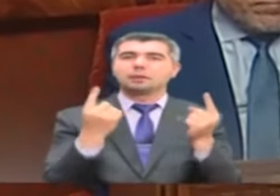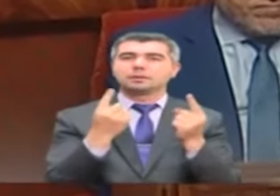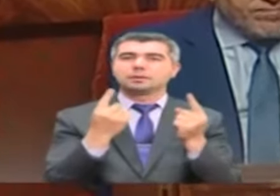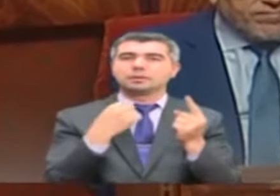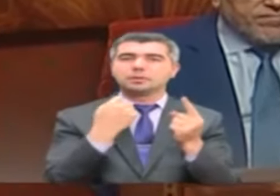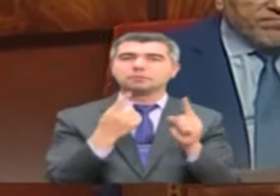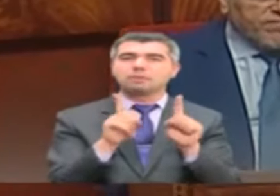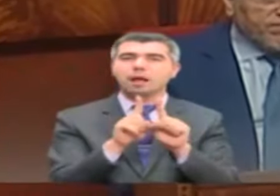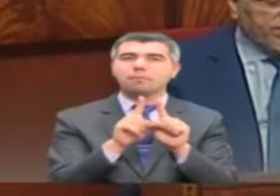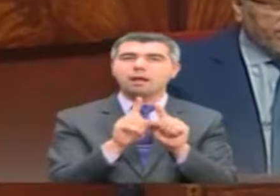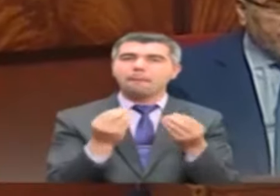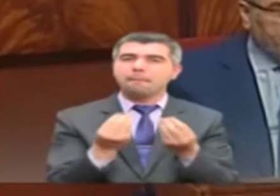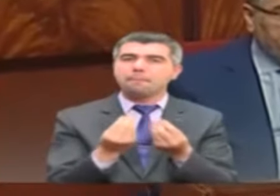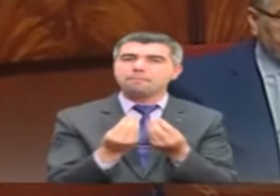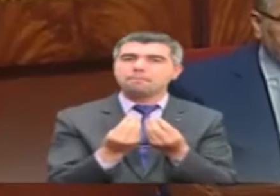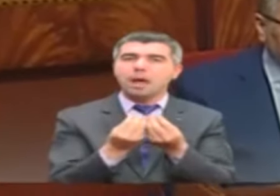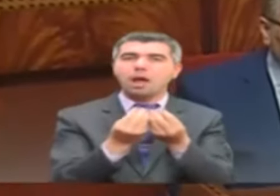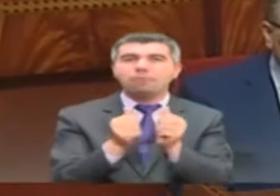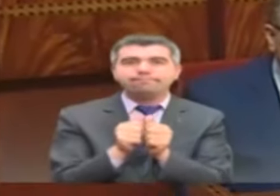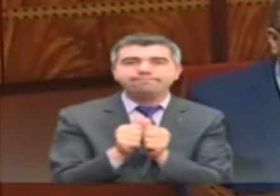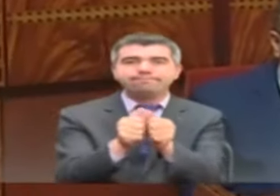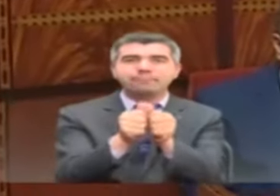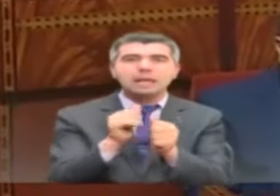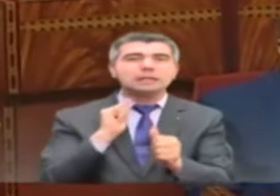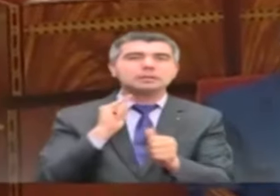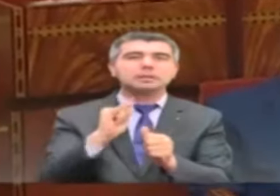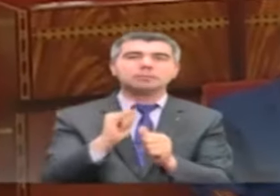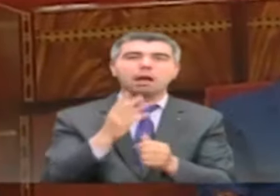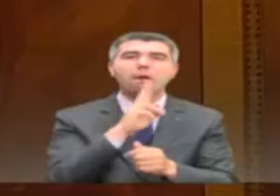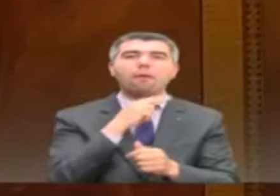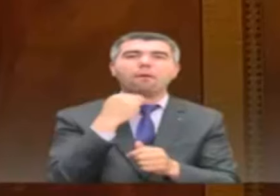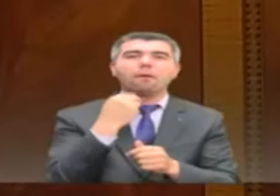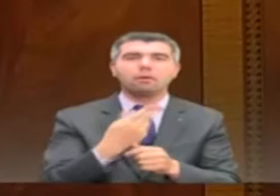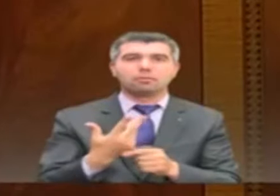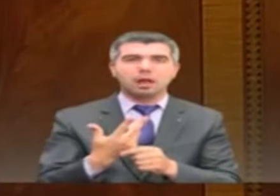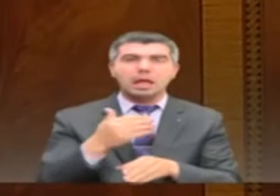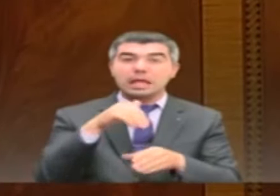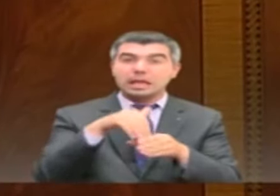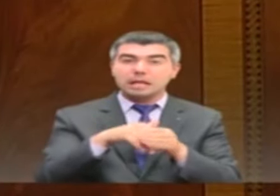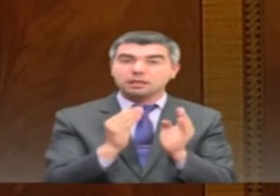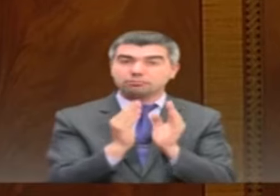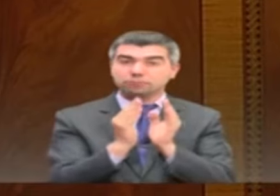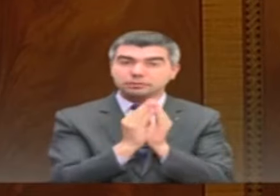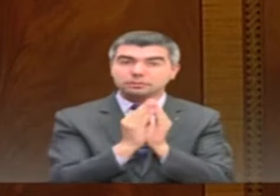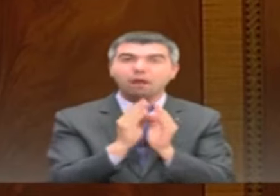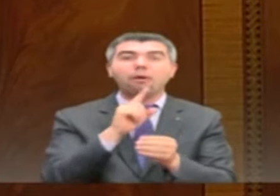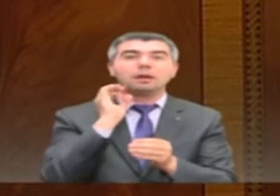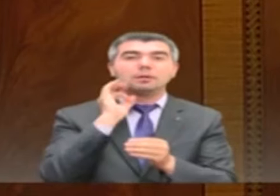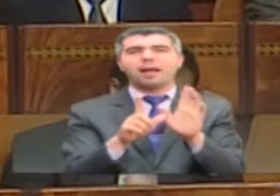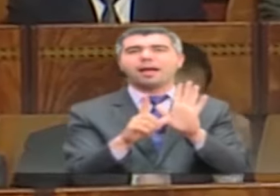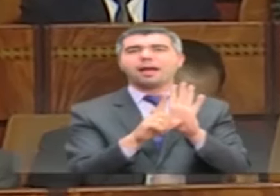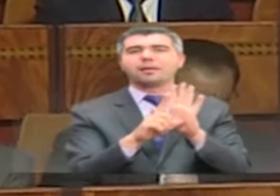المسانده الواضحه والصريحه للحكومه مسانده راشده ومبصر